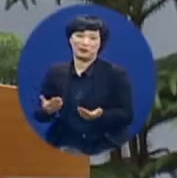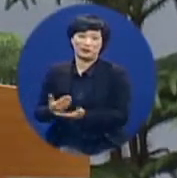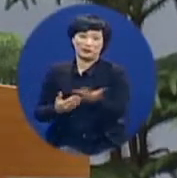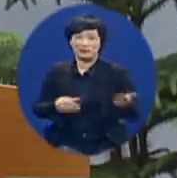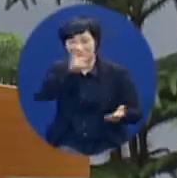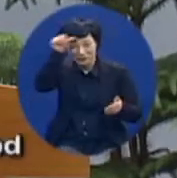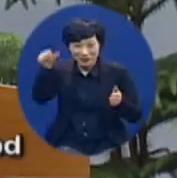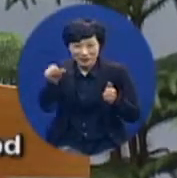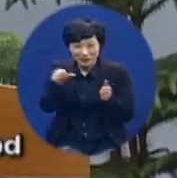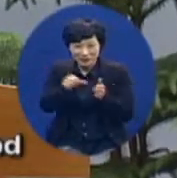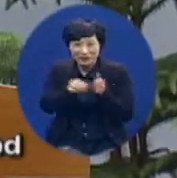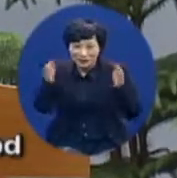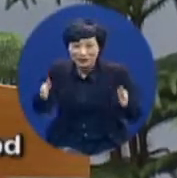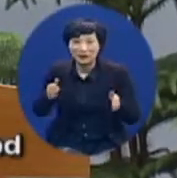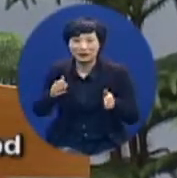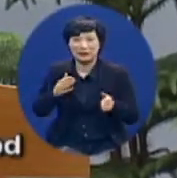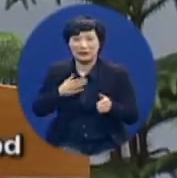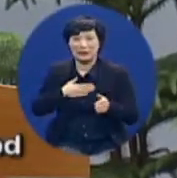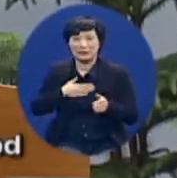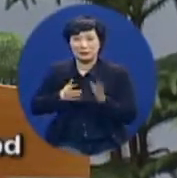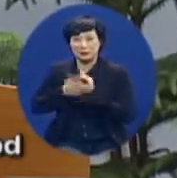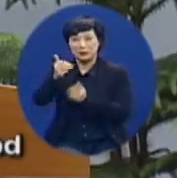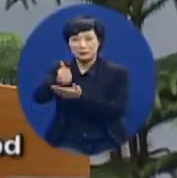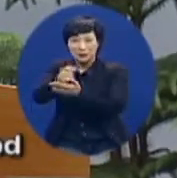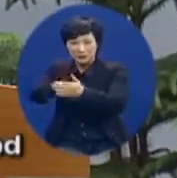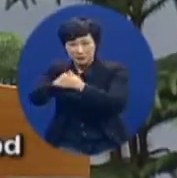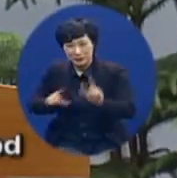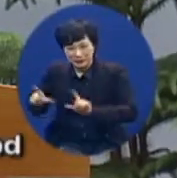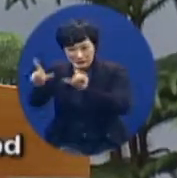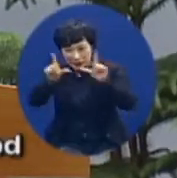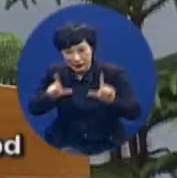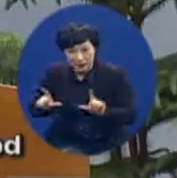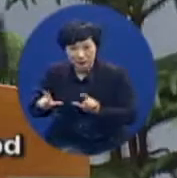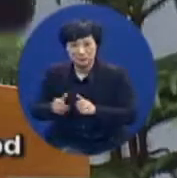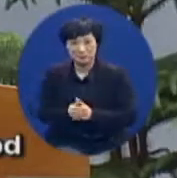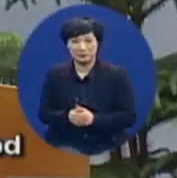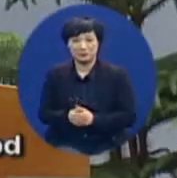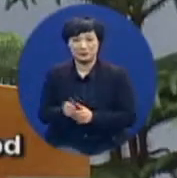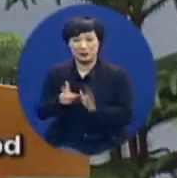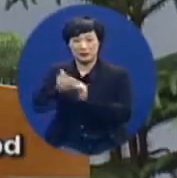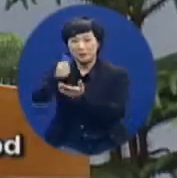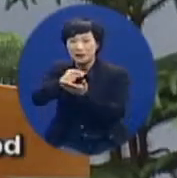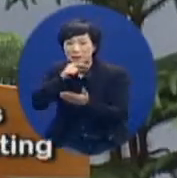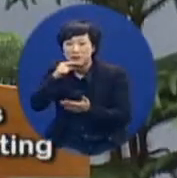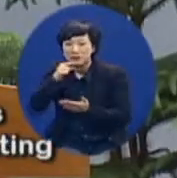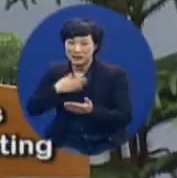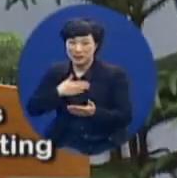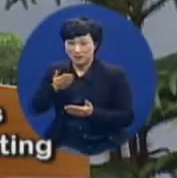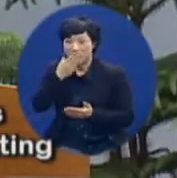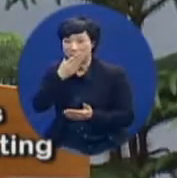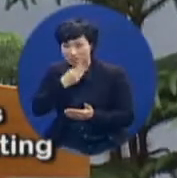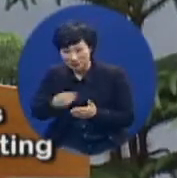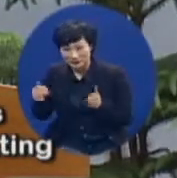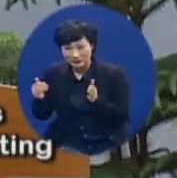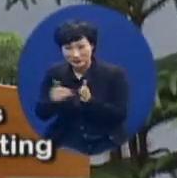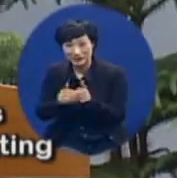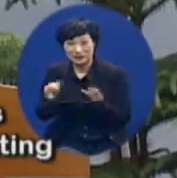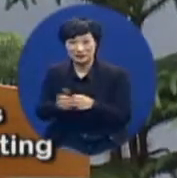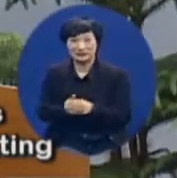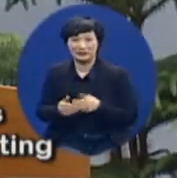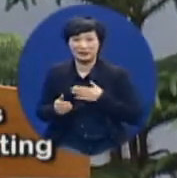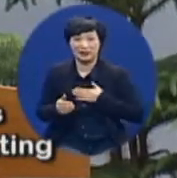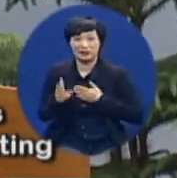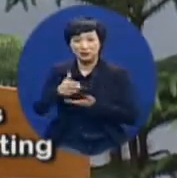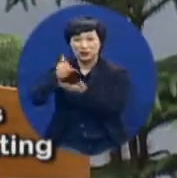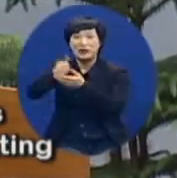생해 나는 예수 안에서 살다가 아멘 예수 피를 먹고 마시면서 나는